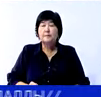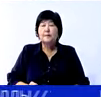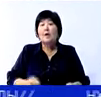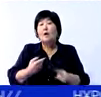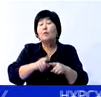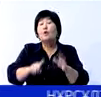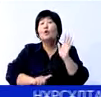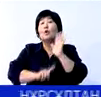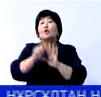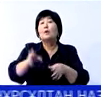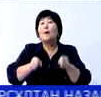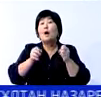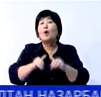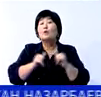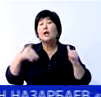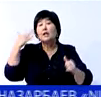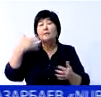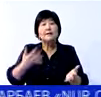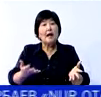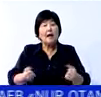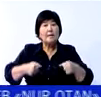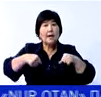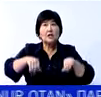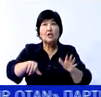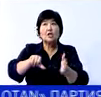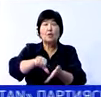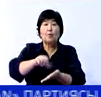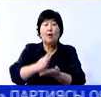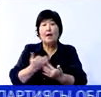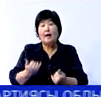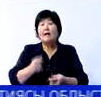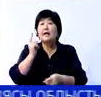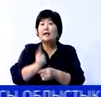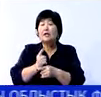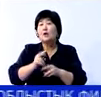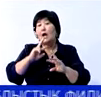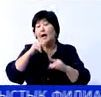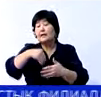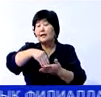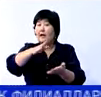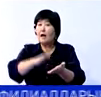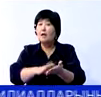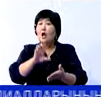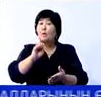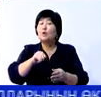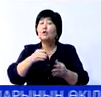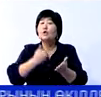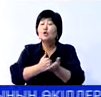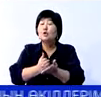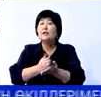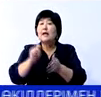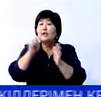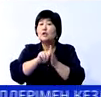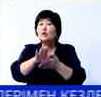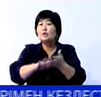Бұл ұшырылым қауіпсіздігін арттыру мақсатында қабылданған шешім болатын. Қазіргі таңда ескертулер қаперге алынып, борттық жүйелерді тексеру жалғасуда